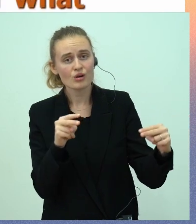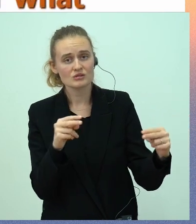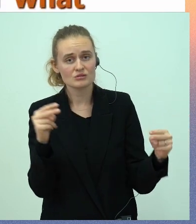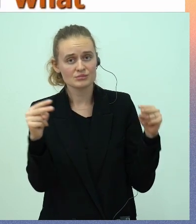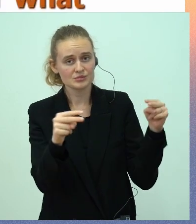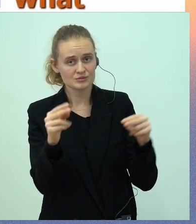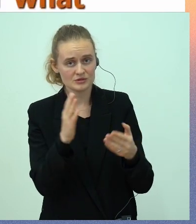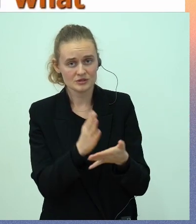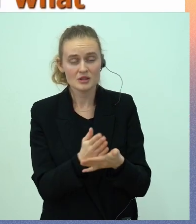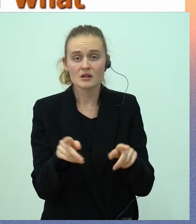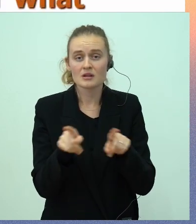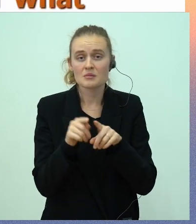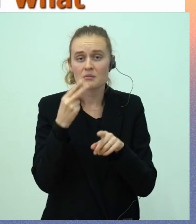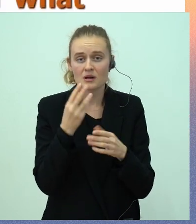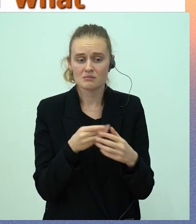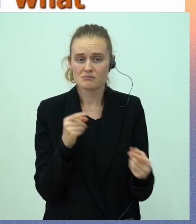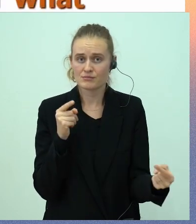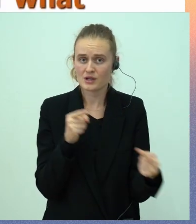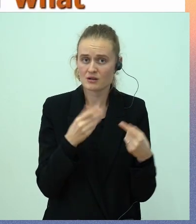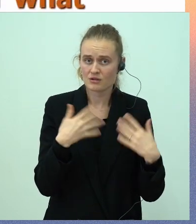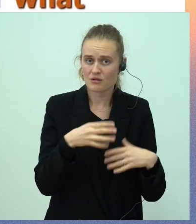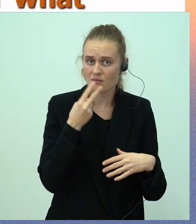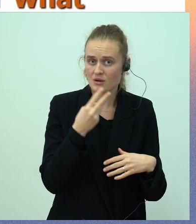tam tikro susipriešinimo.